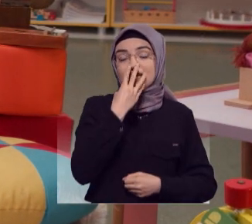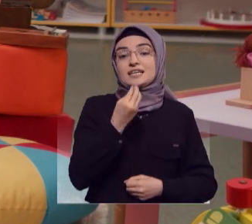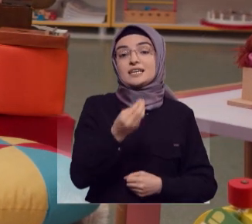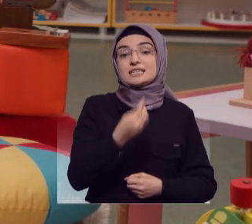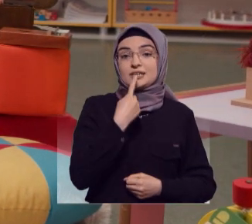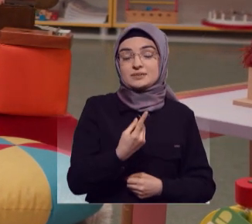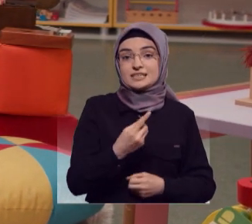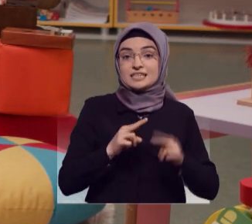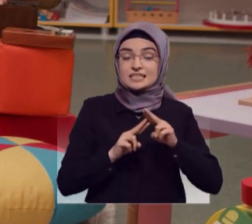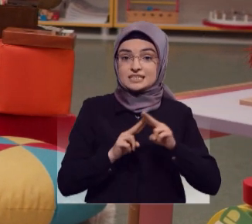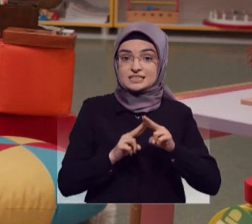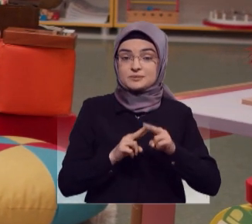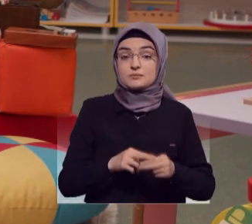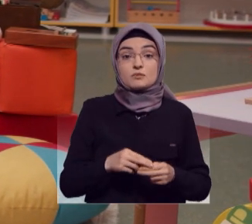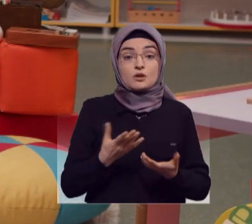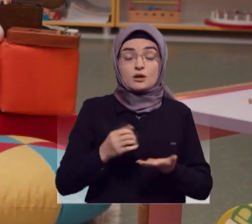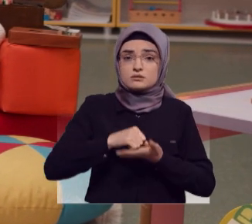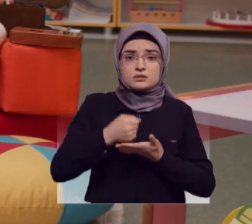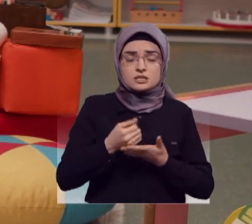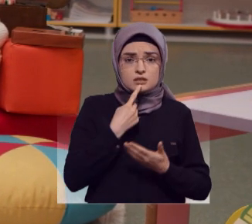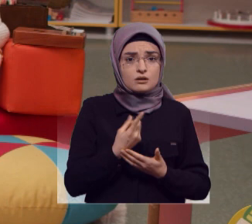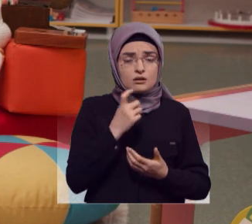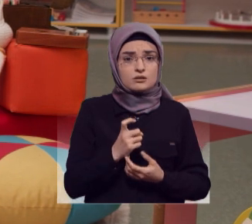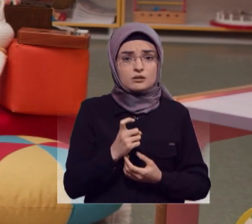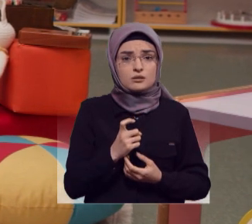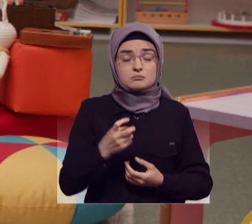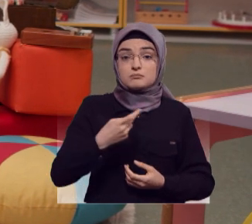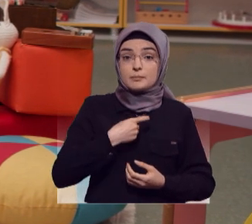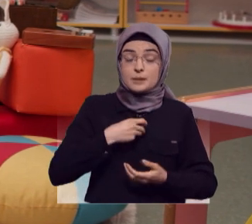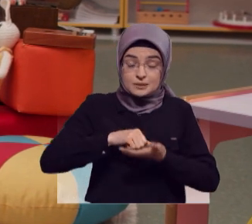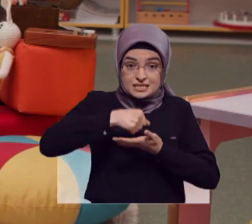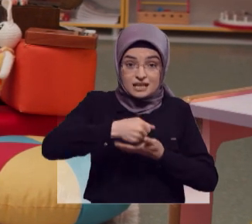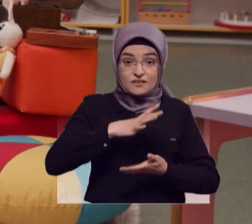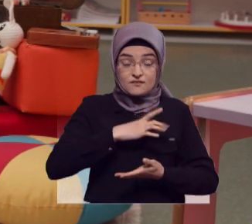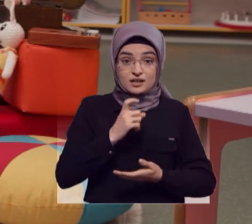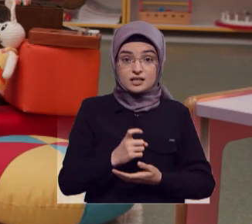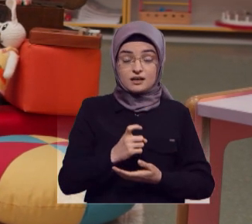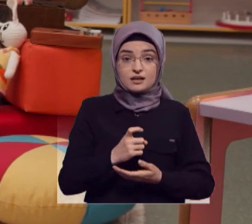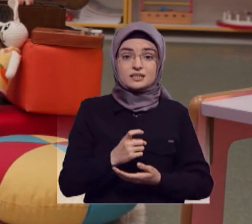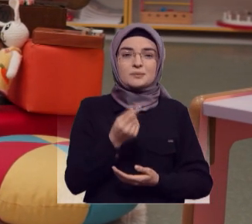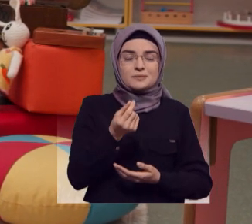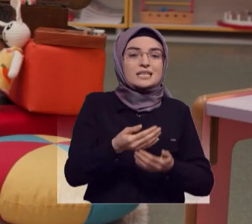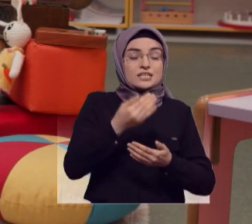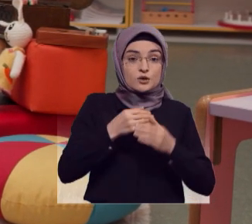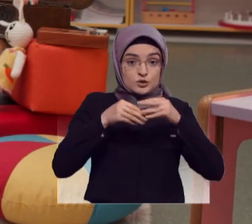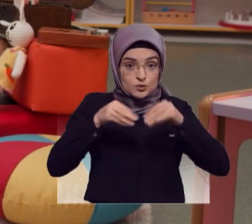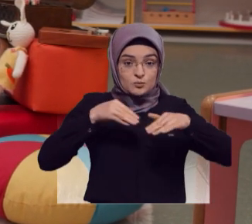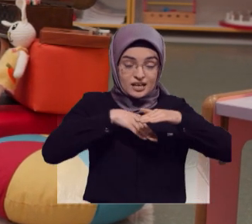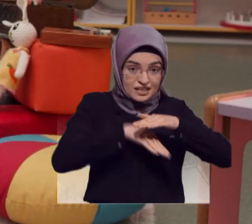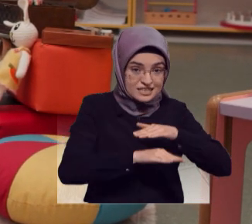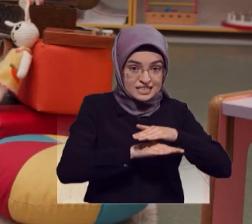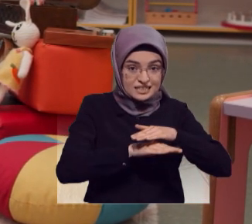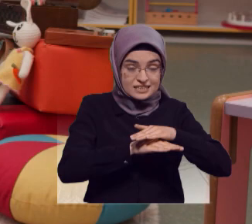dedi Kıtır. Hazinelerinden mi? Nasıl yani? Benim hazinelerim var ya, hani biraz önce toprağın